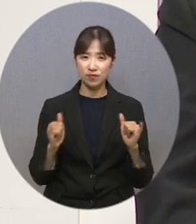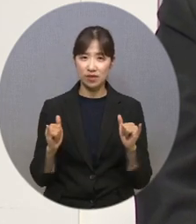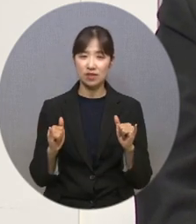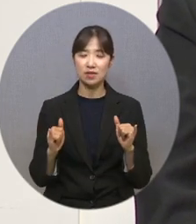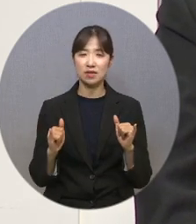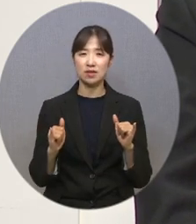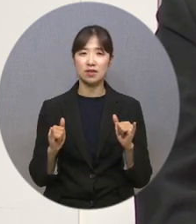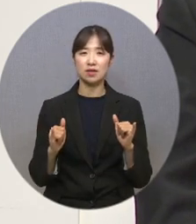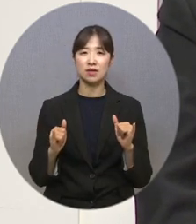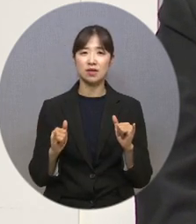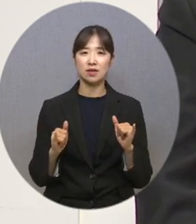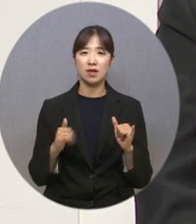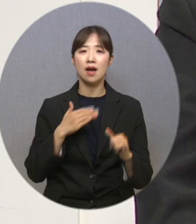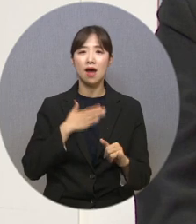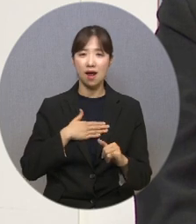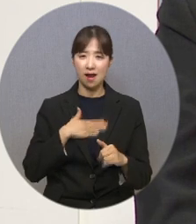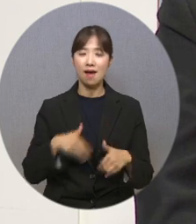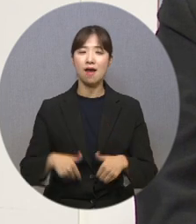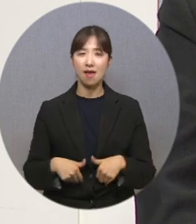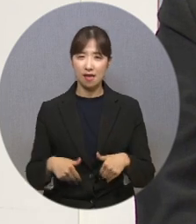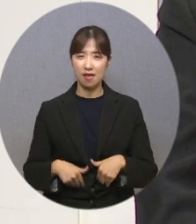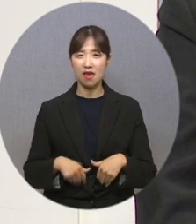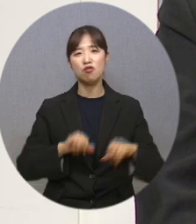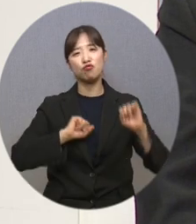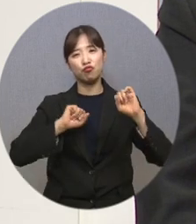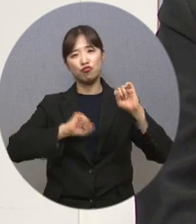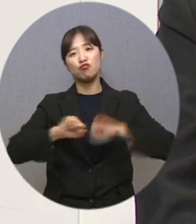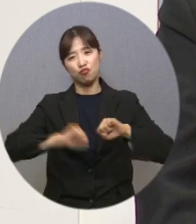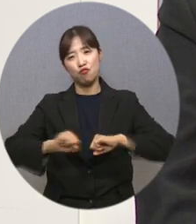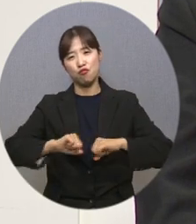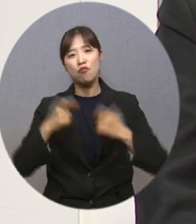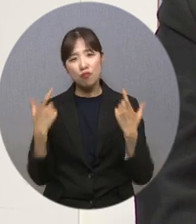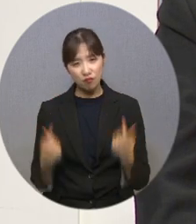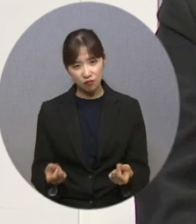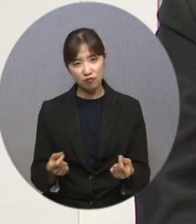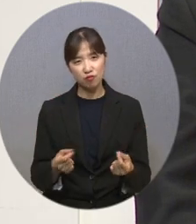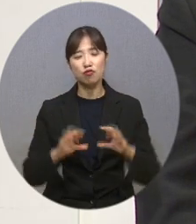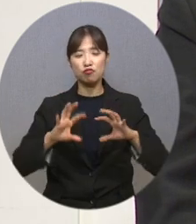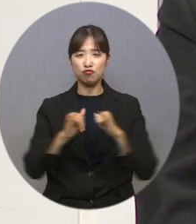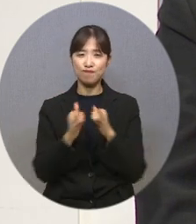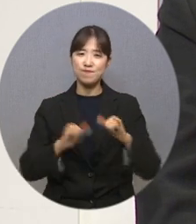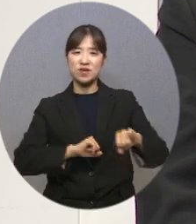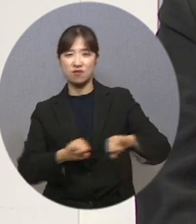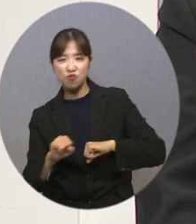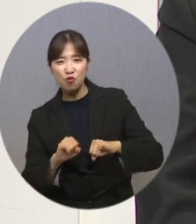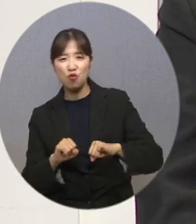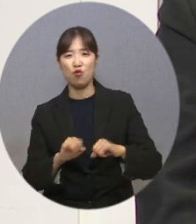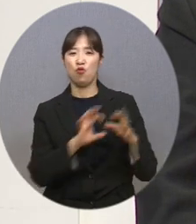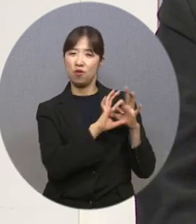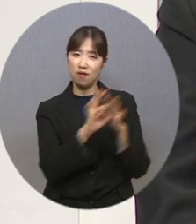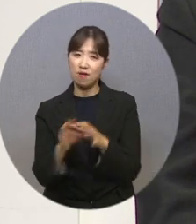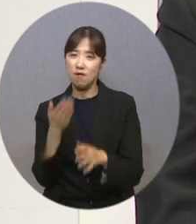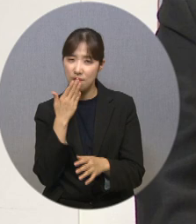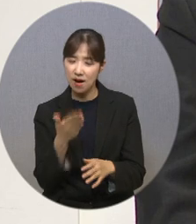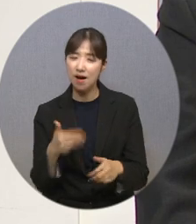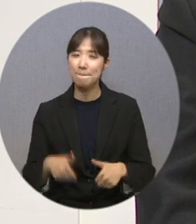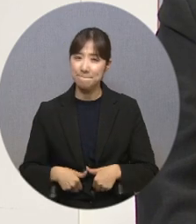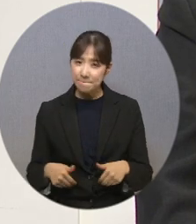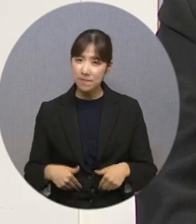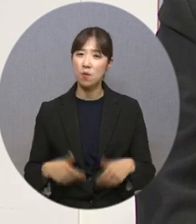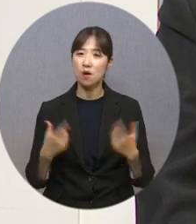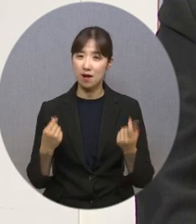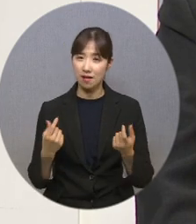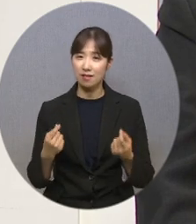국민들 그 국민들이 알아야 될 어떤 운동과 같이 국민 운동으로 이어나가야 할지 그런 게